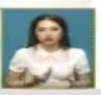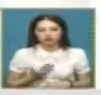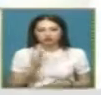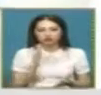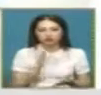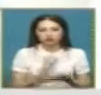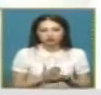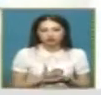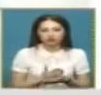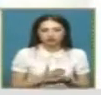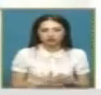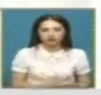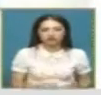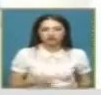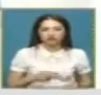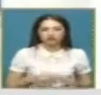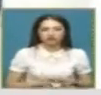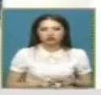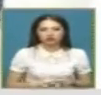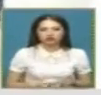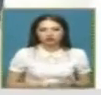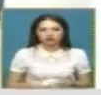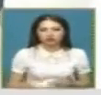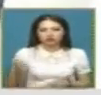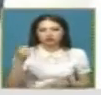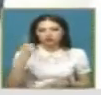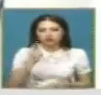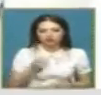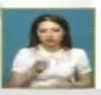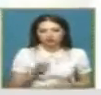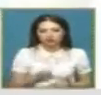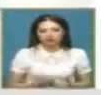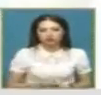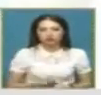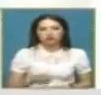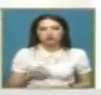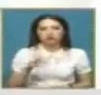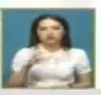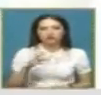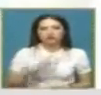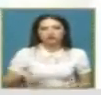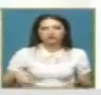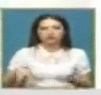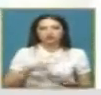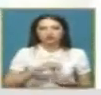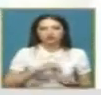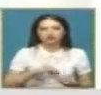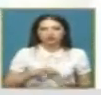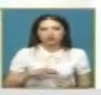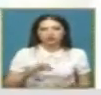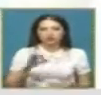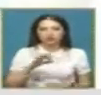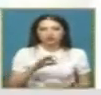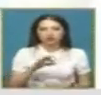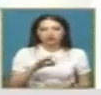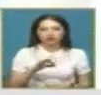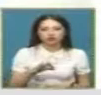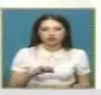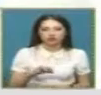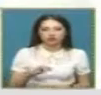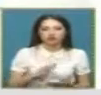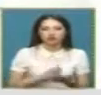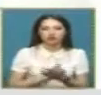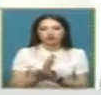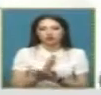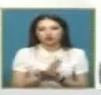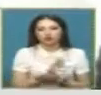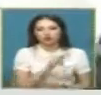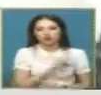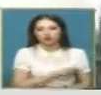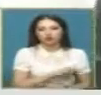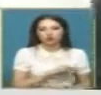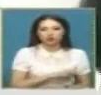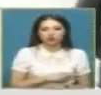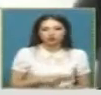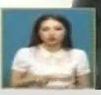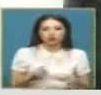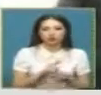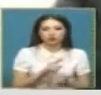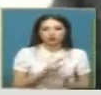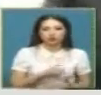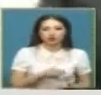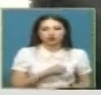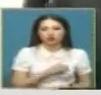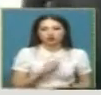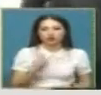екен. Осы жағдайды ескере отырып, қазір біздің мәдени тынығу мекемелерінің қызметкерлері барлығы